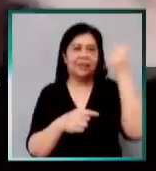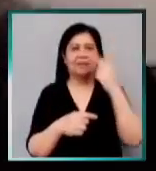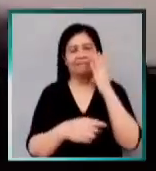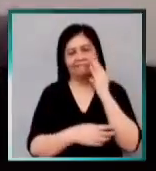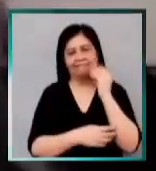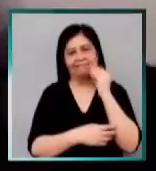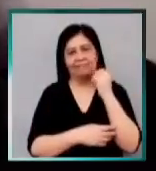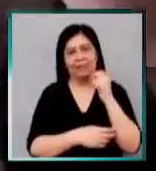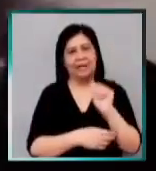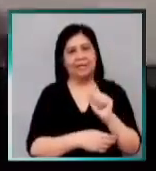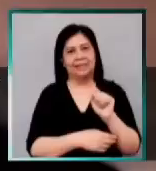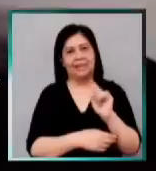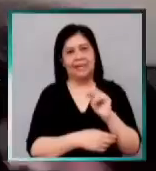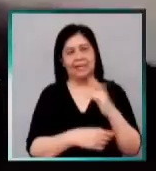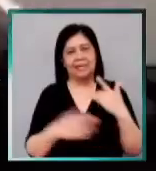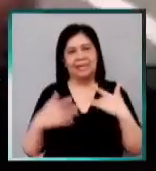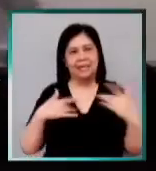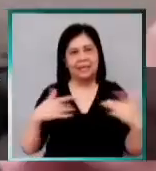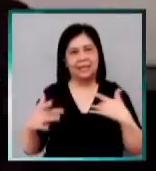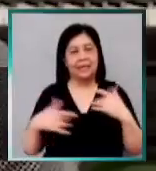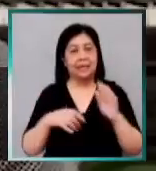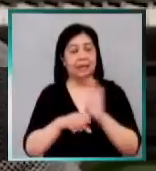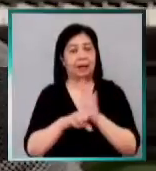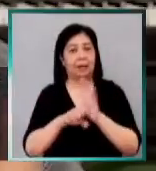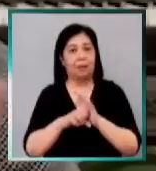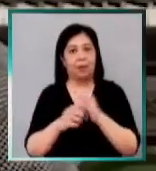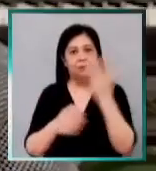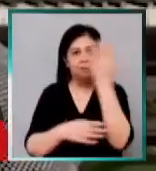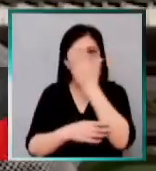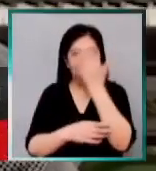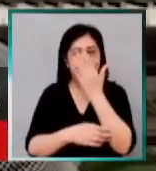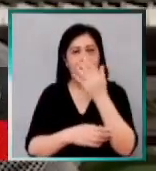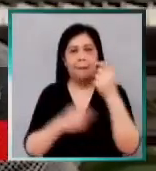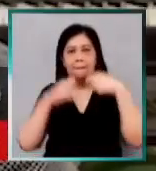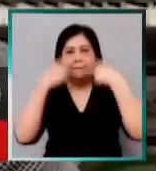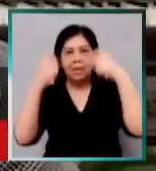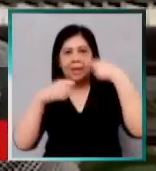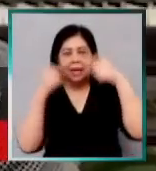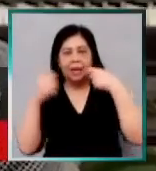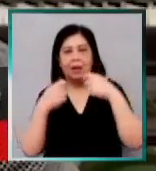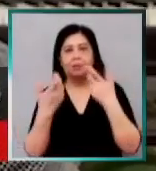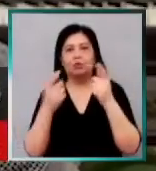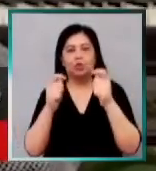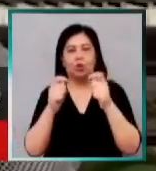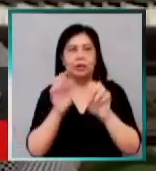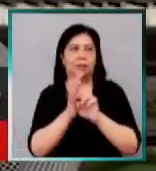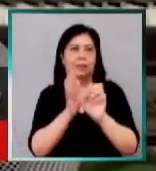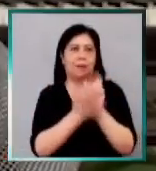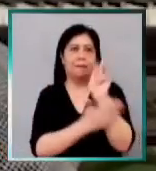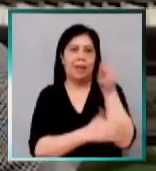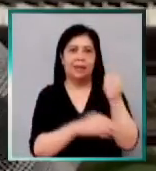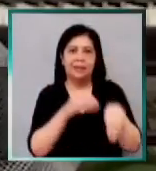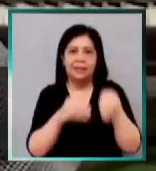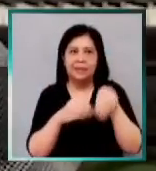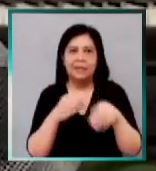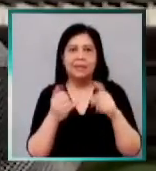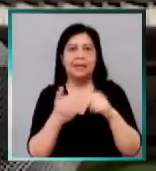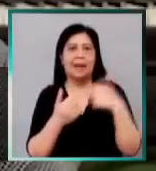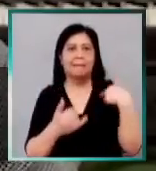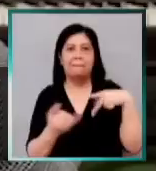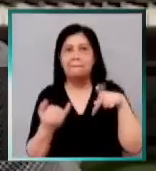anxiety, tulad ng panonood ng makeup tutorials. Like planting or, you know, having your pets, no,